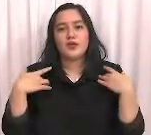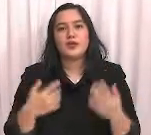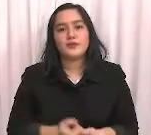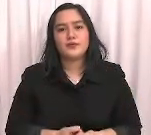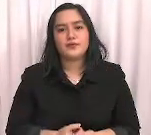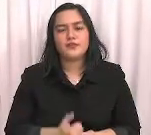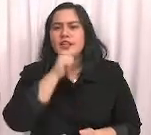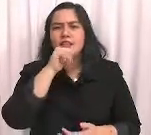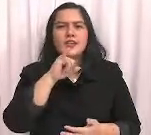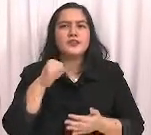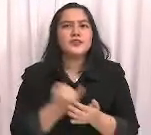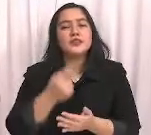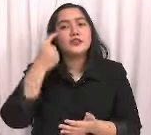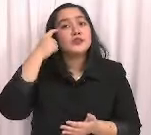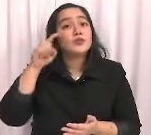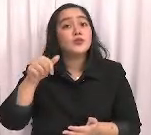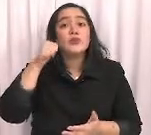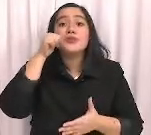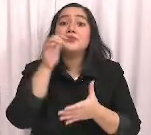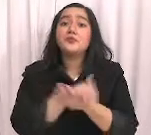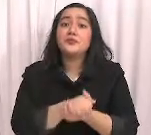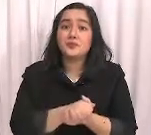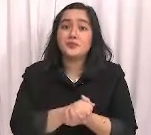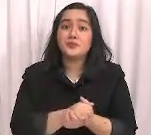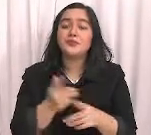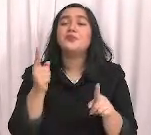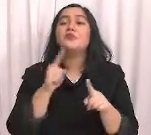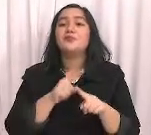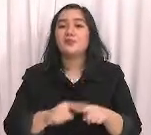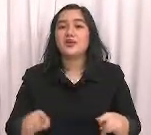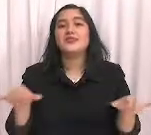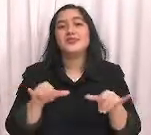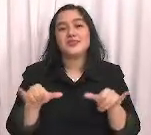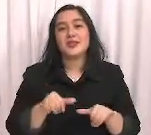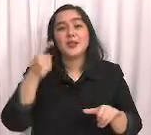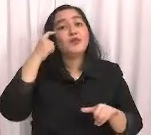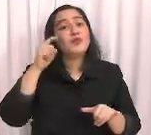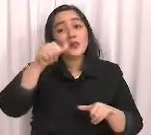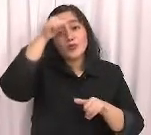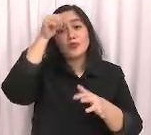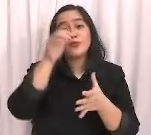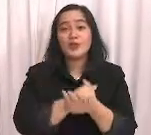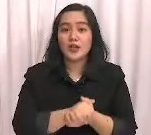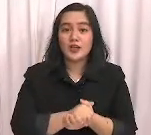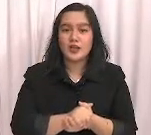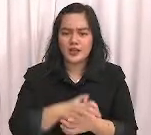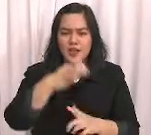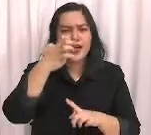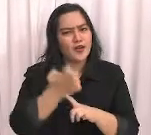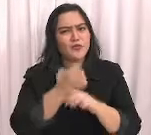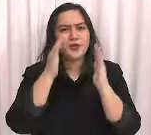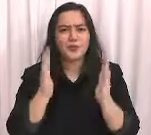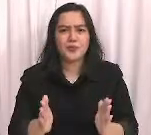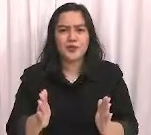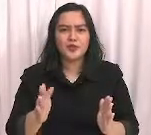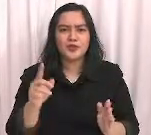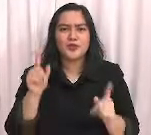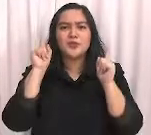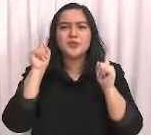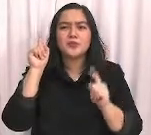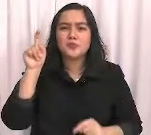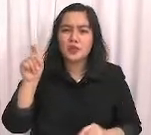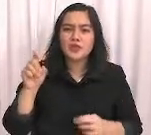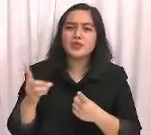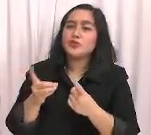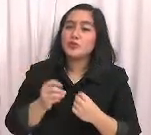ito. Na ang sasabihin, I will not do evil. I will always do good. I will choose. It's a